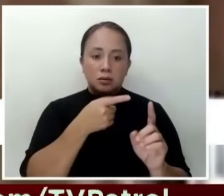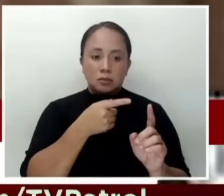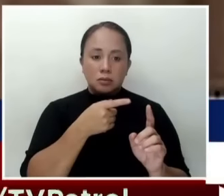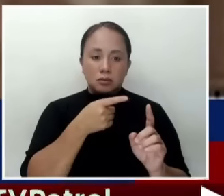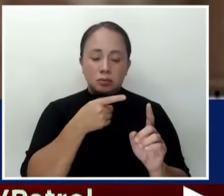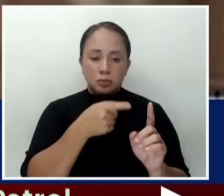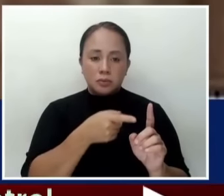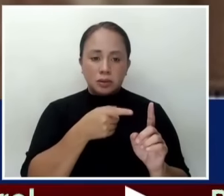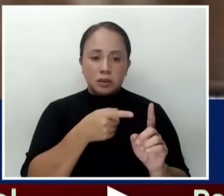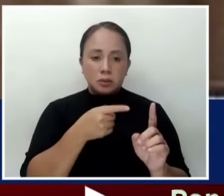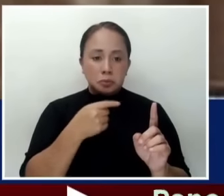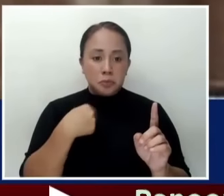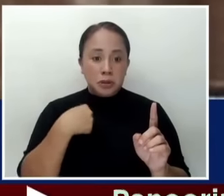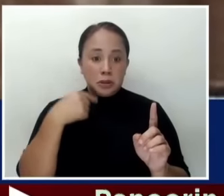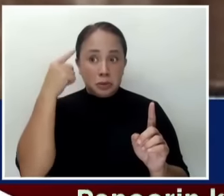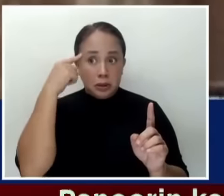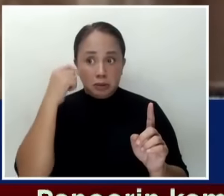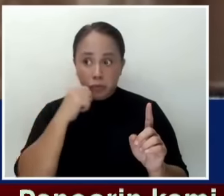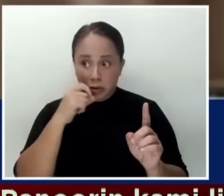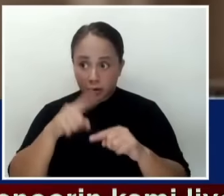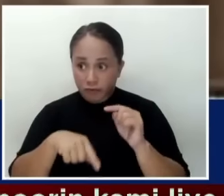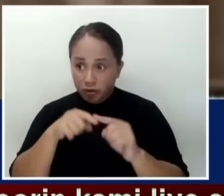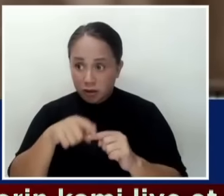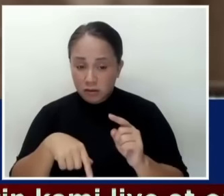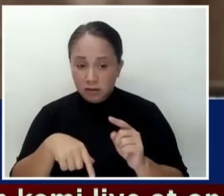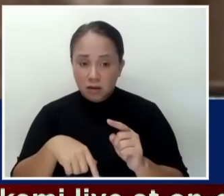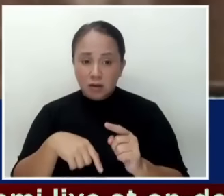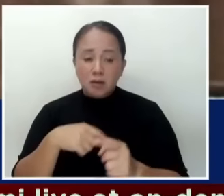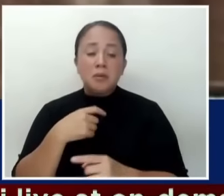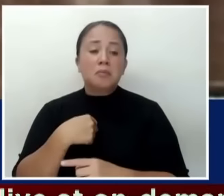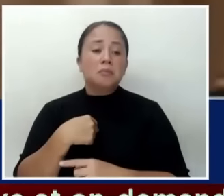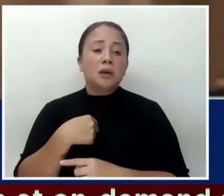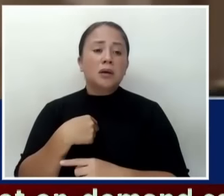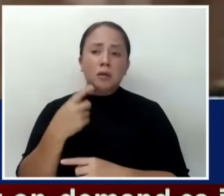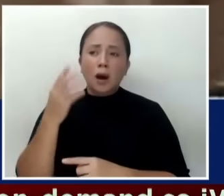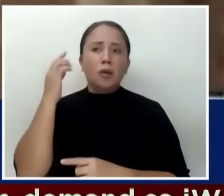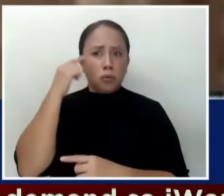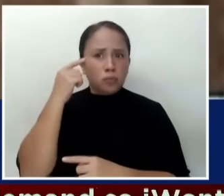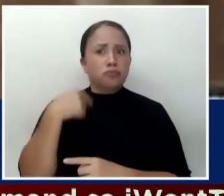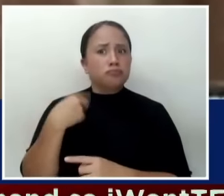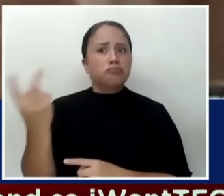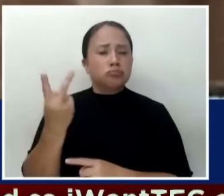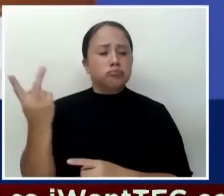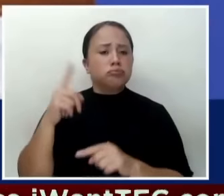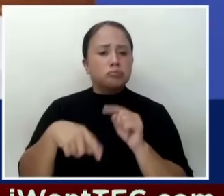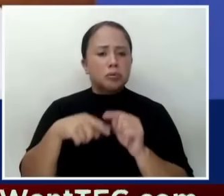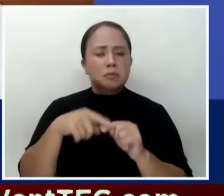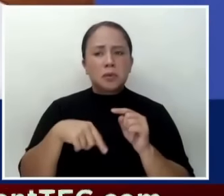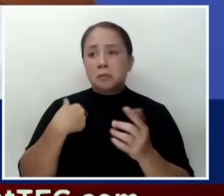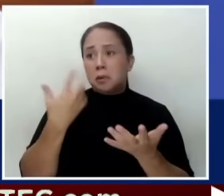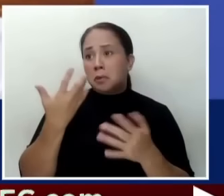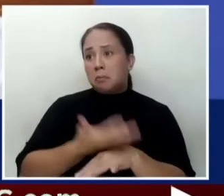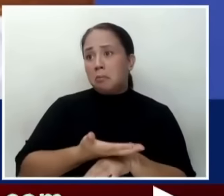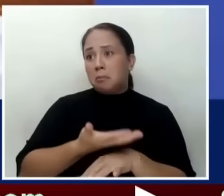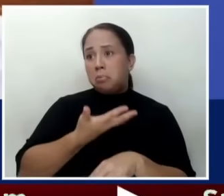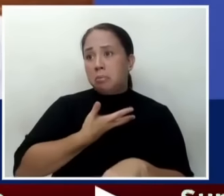doesn't think that we are friends. I always thought that we were, but maybe I was deceived. Naisip ko